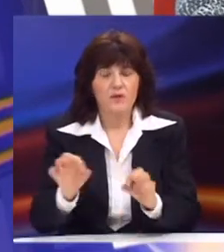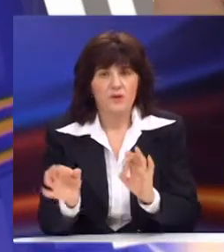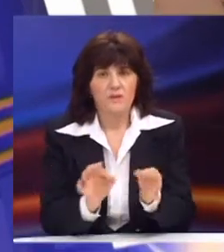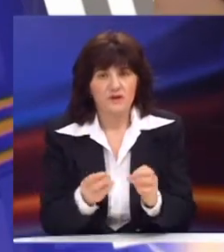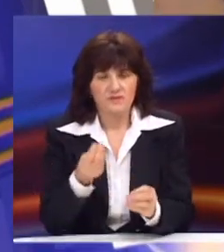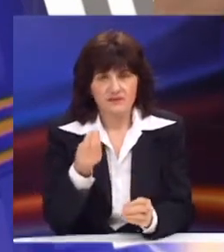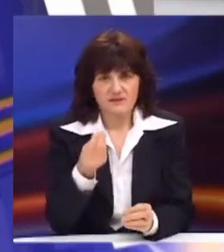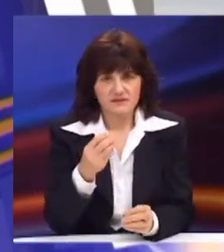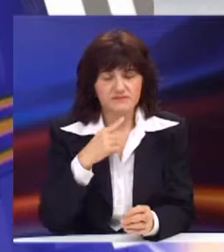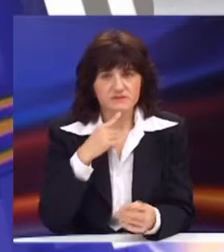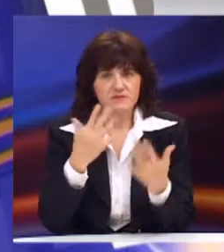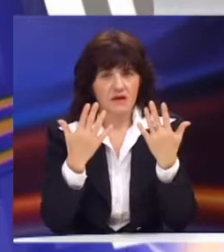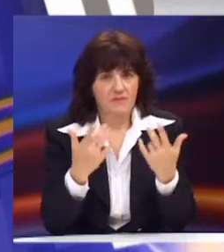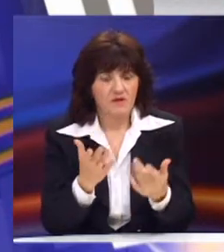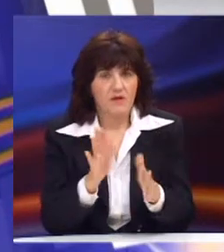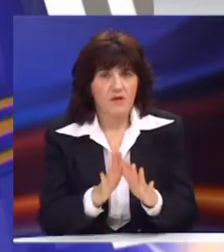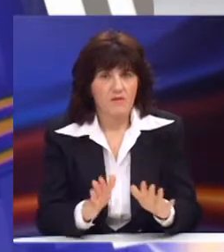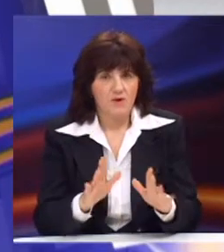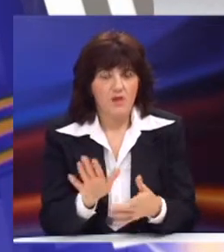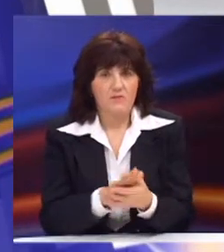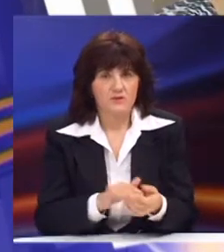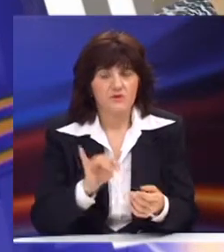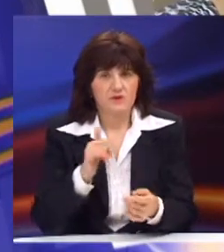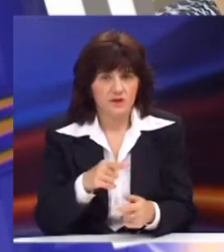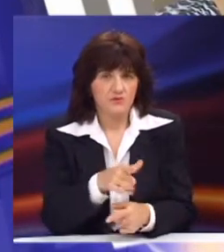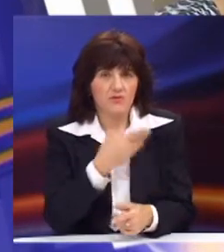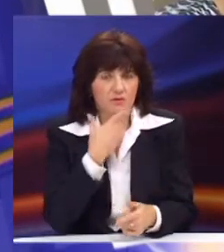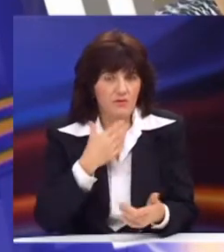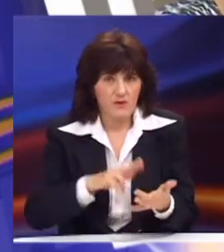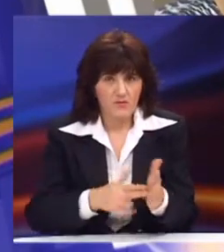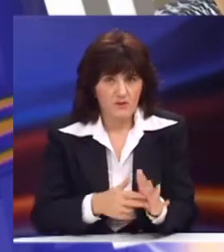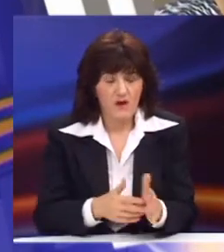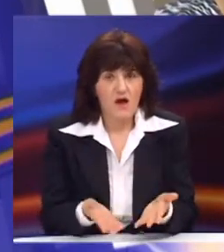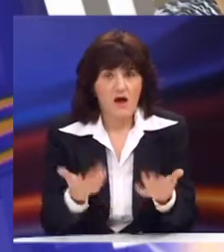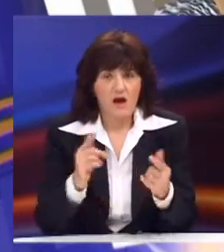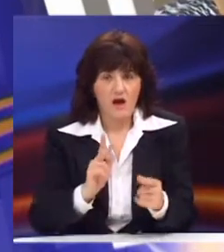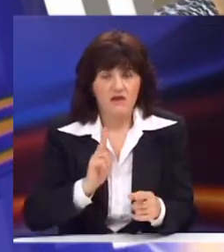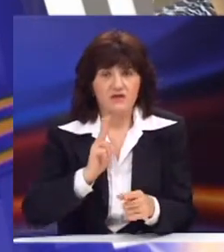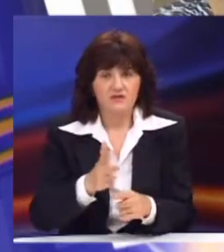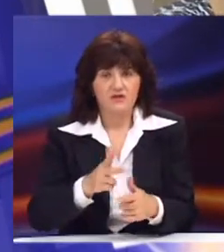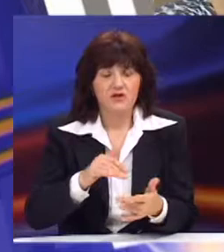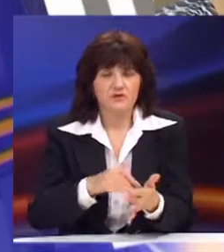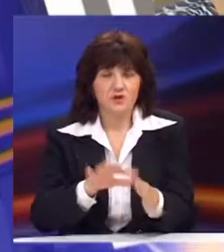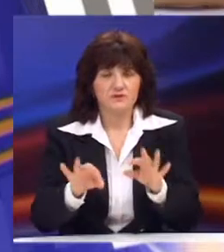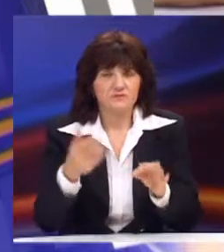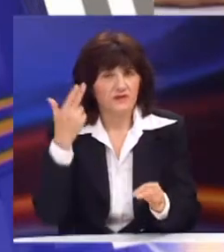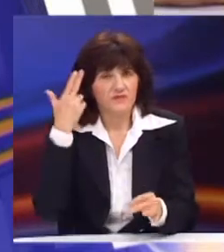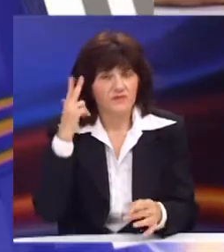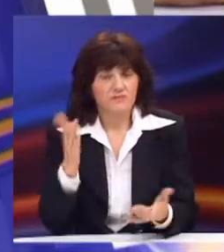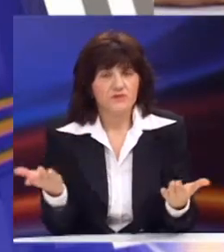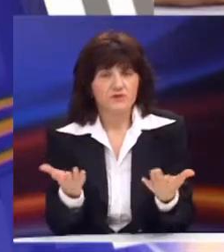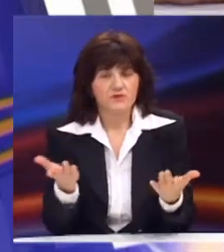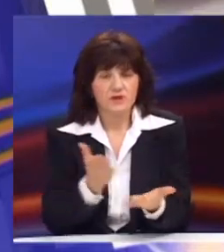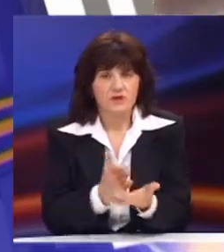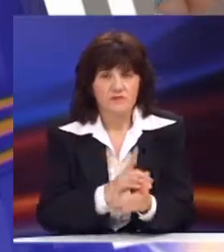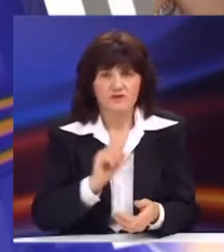Gubić-Šelkin, pripreme za srpski jezik i matematiku već se polako sprovode, te tu ne bi trebalo da bude problema. Ali je kombinovani test još uvek